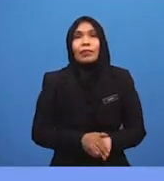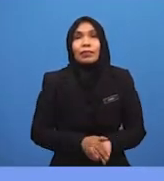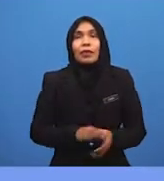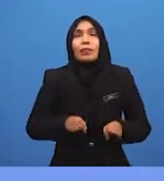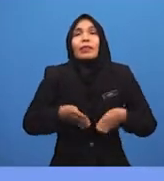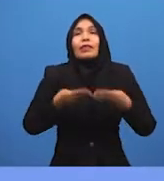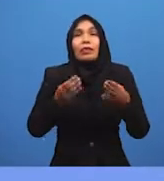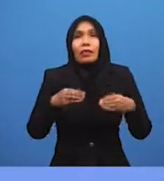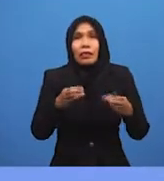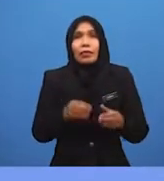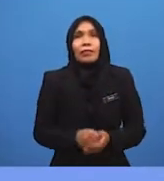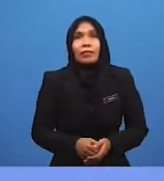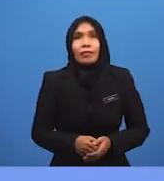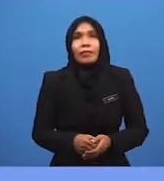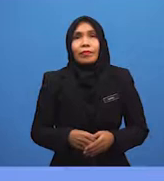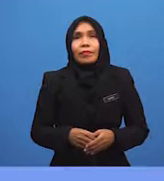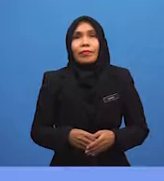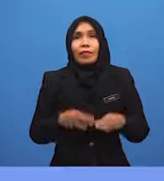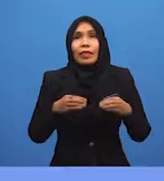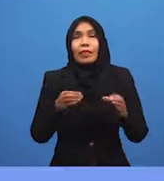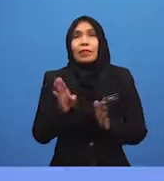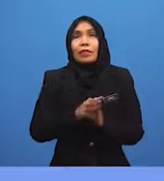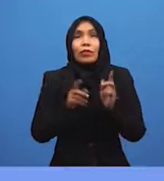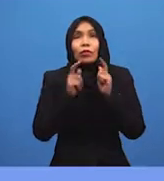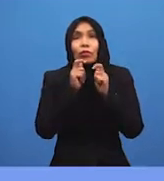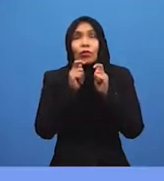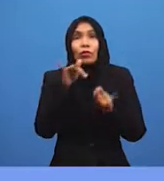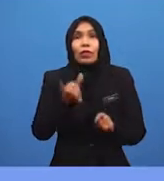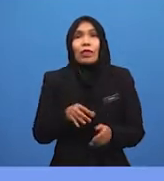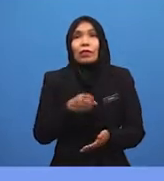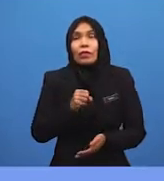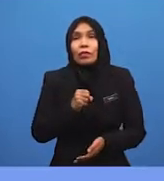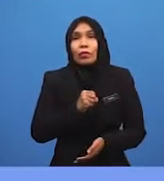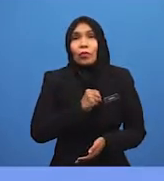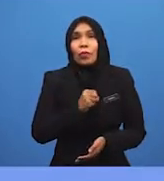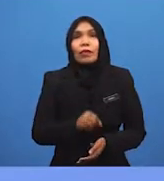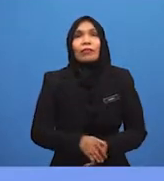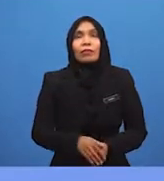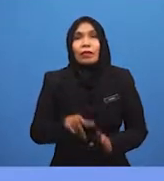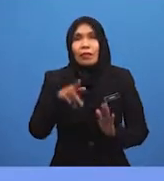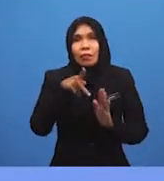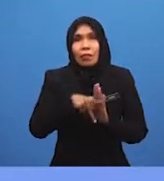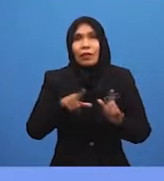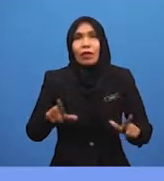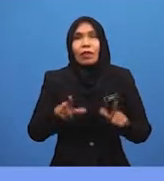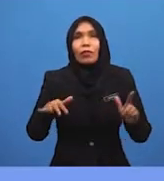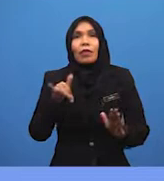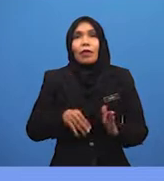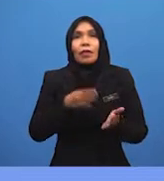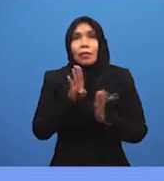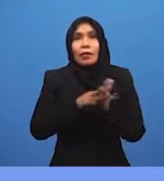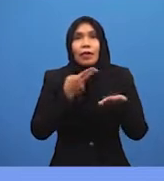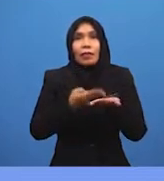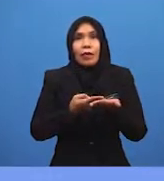sekolah? Cara bertuturan yang sopan, perlakuan berhemah, cara bertuturan yang